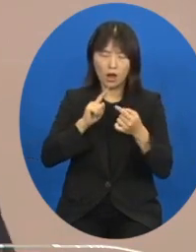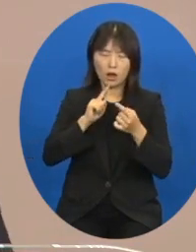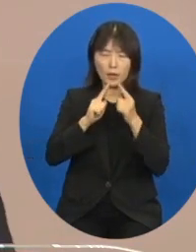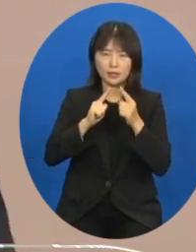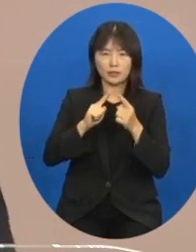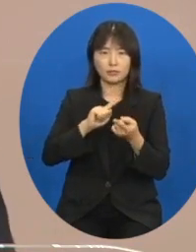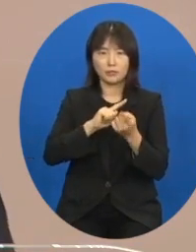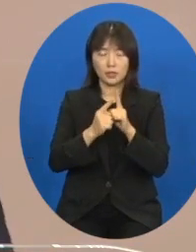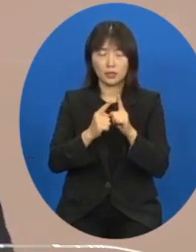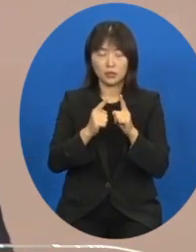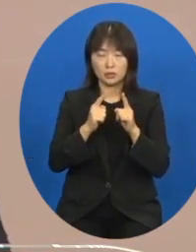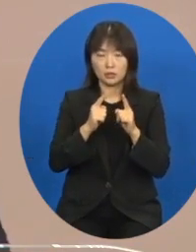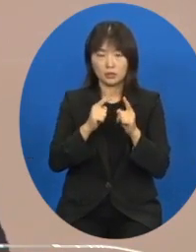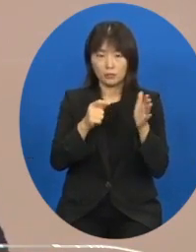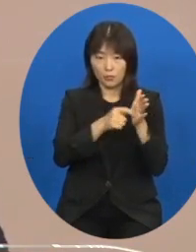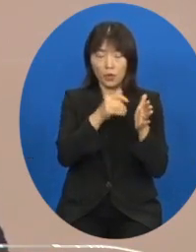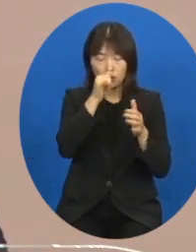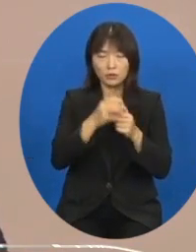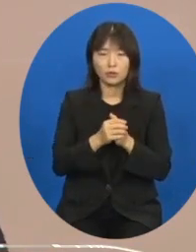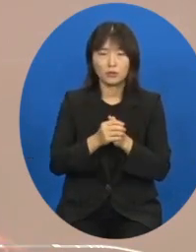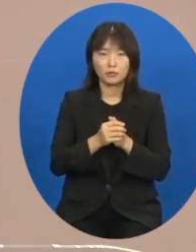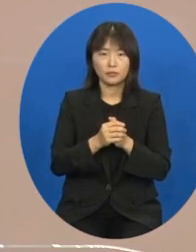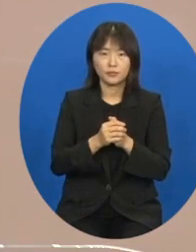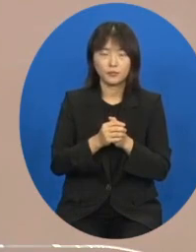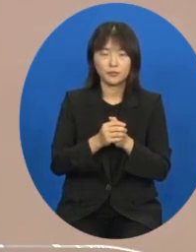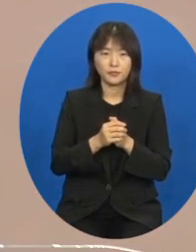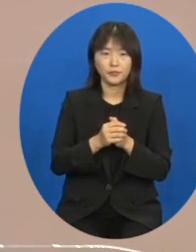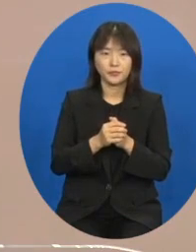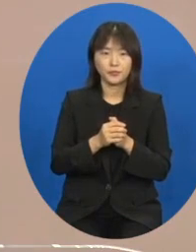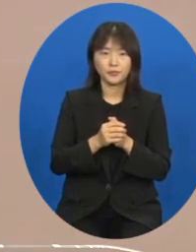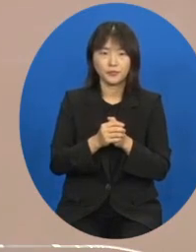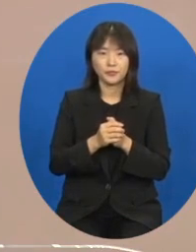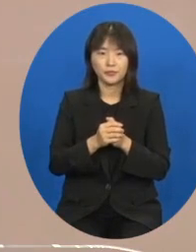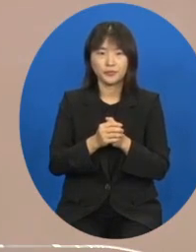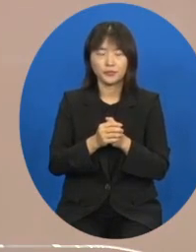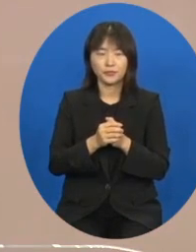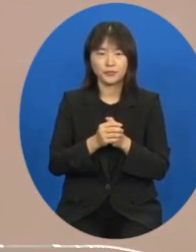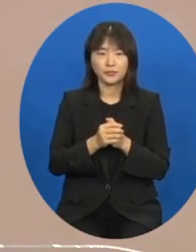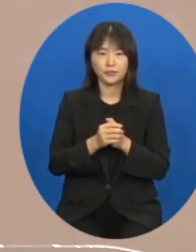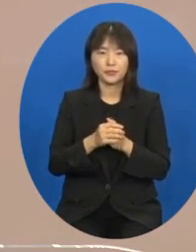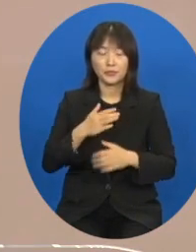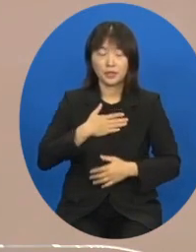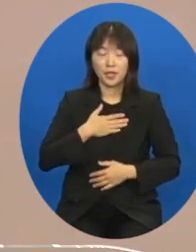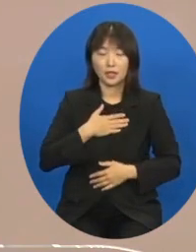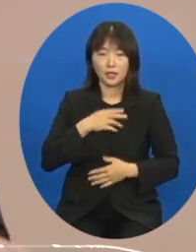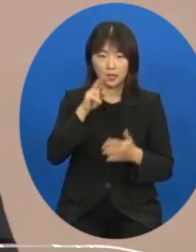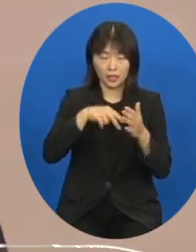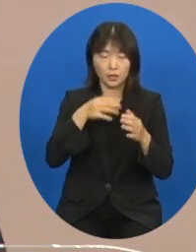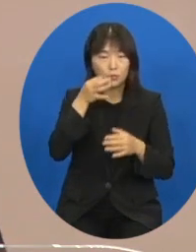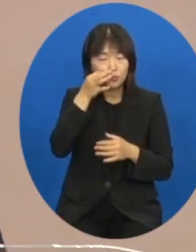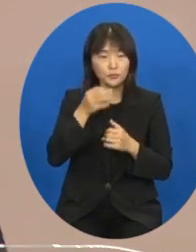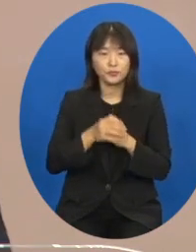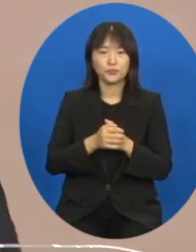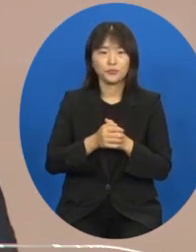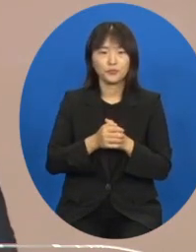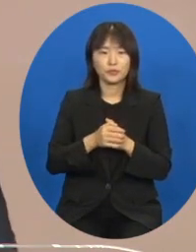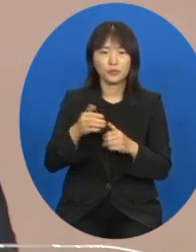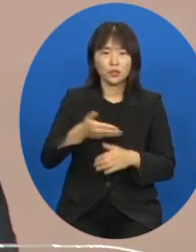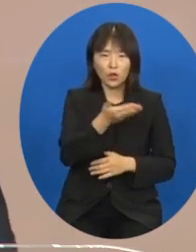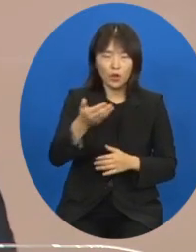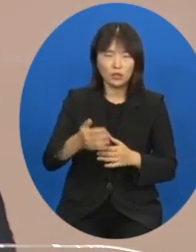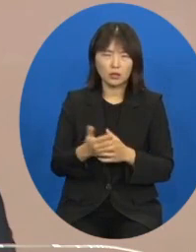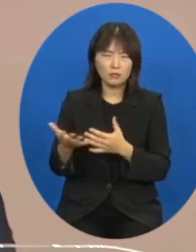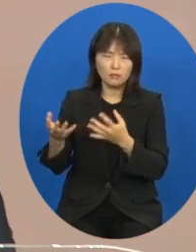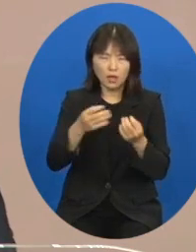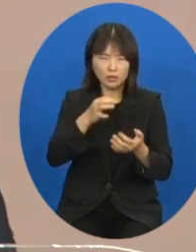이사야 1장 11절부터 15절까지 좀 긴 부분이지만 제가 읽어드리겠습니다.